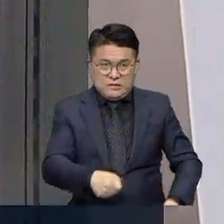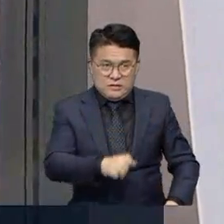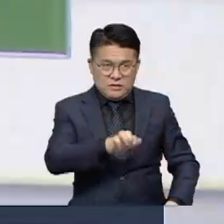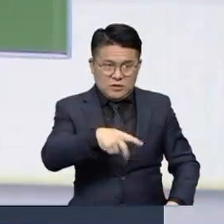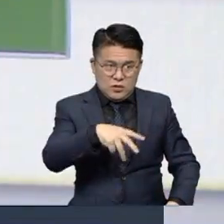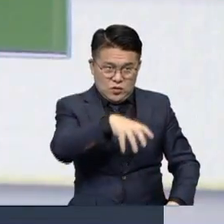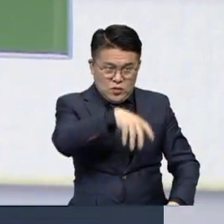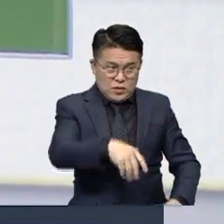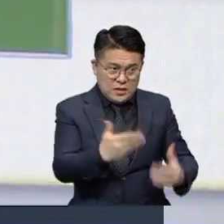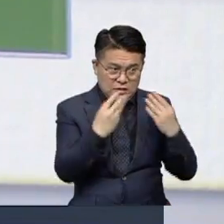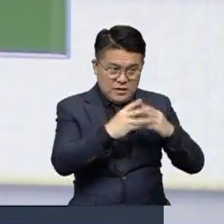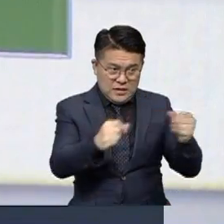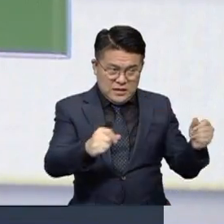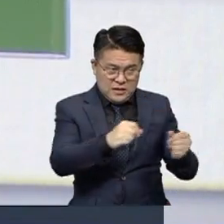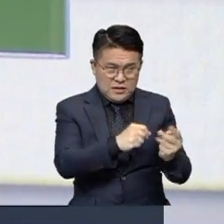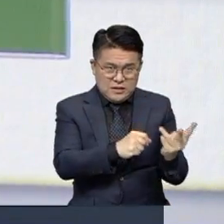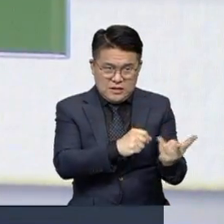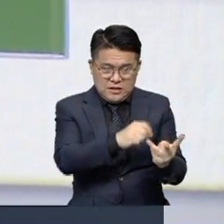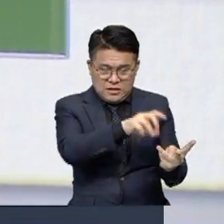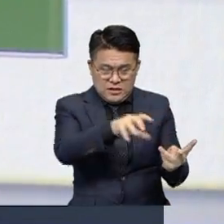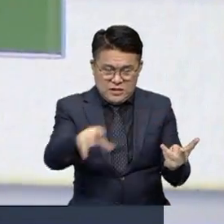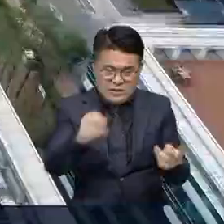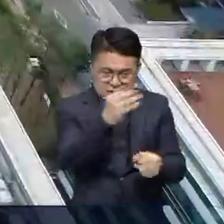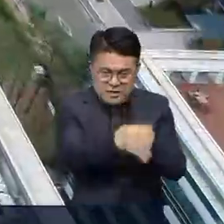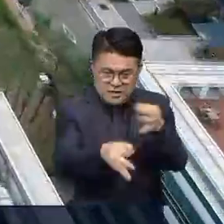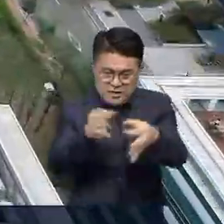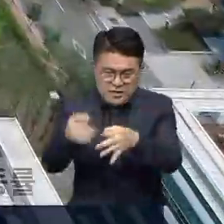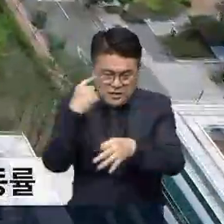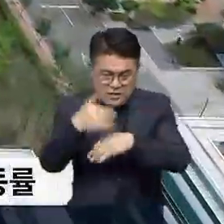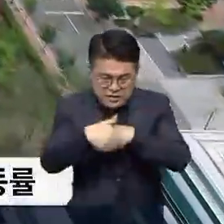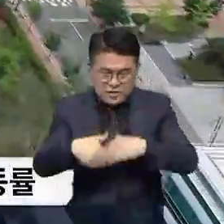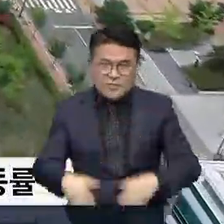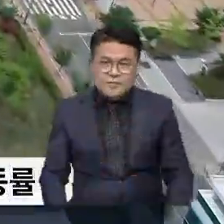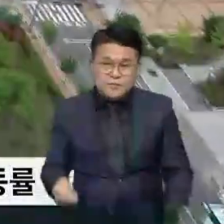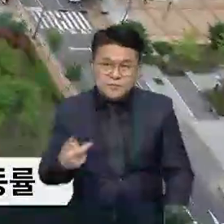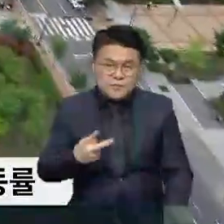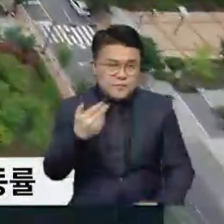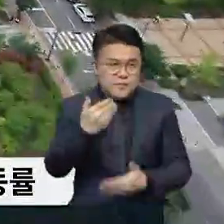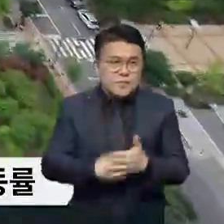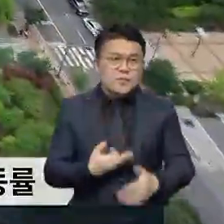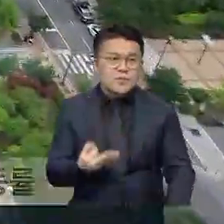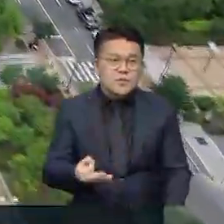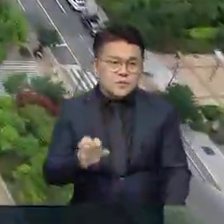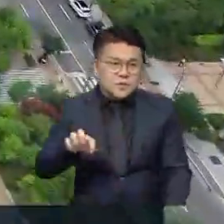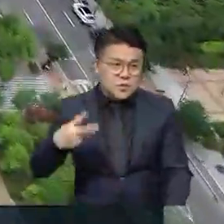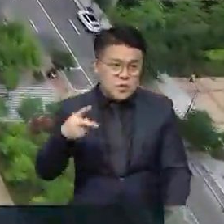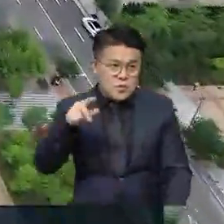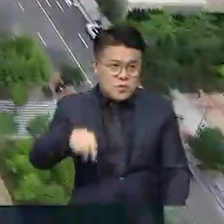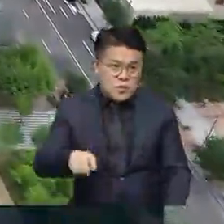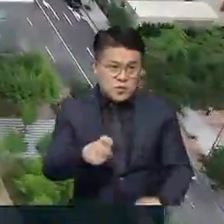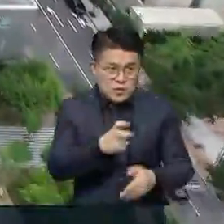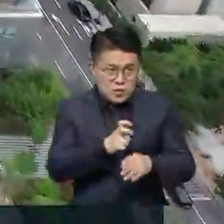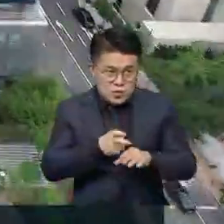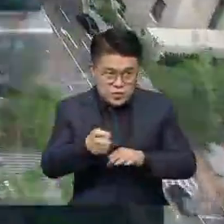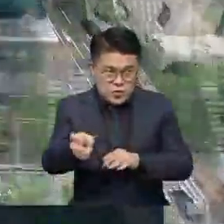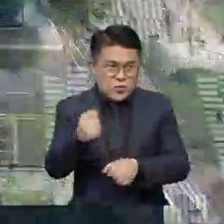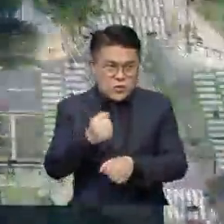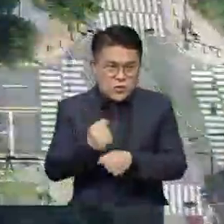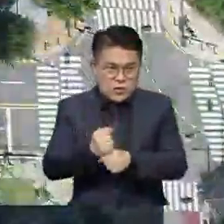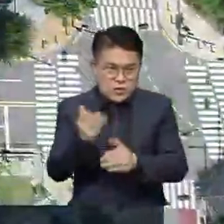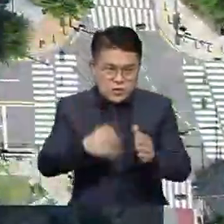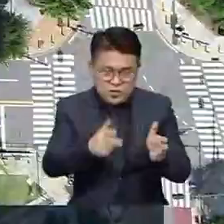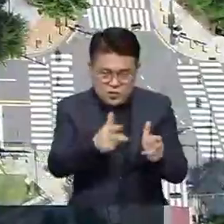지역 학교 용지 세 곳을 매입할 예정입니다. 또 나머지 대금은 판교 트램 건설과 공용주차장